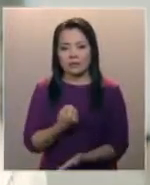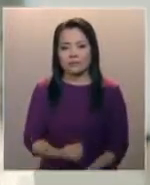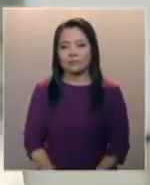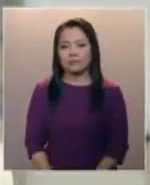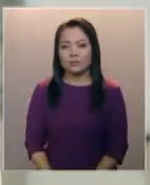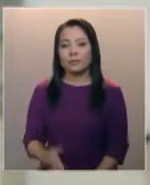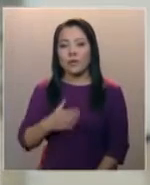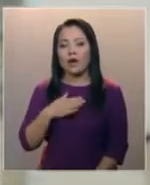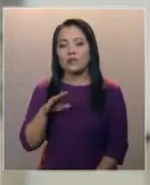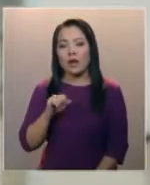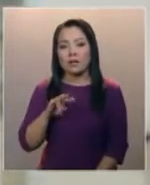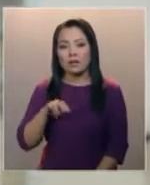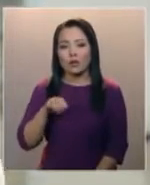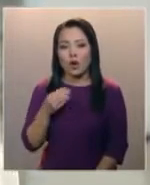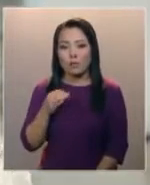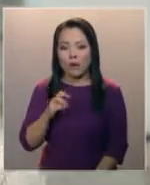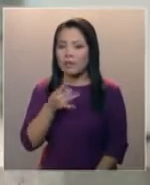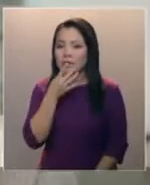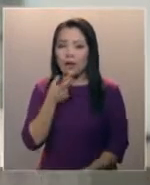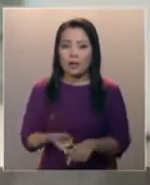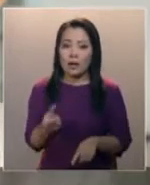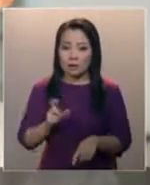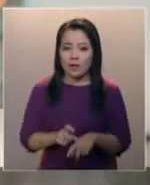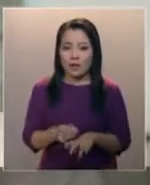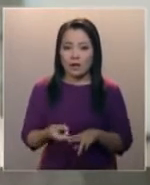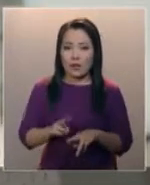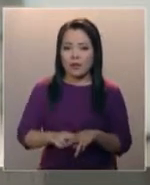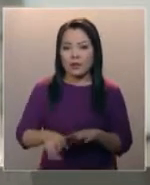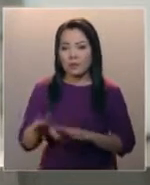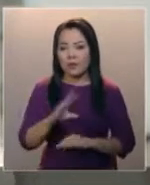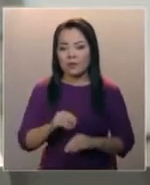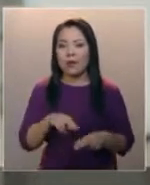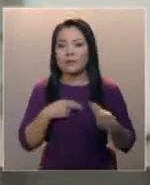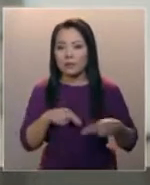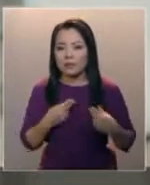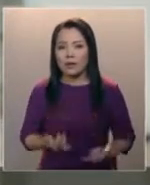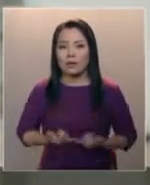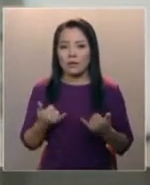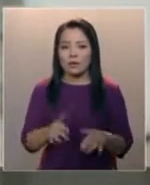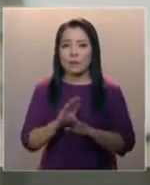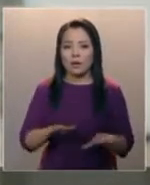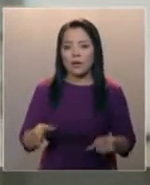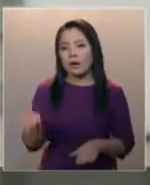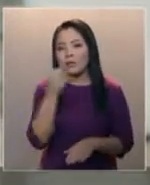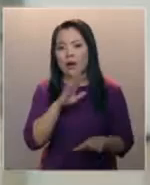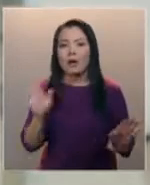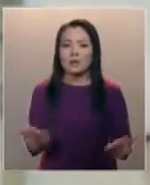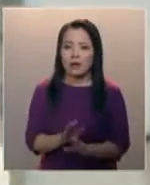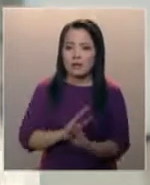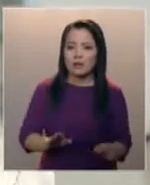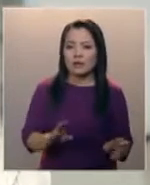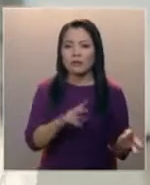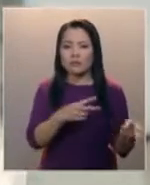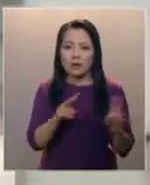Таңшолпан өте қатты ұнады, себебі ояқта менен де күшті жақсы балалар болды, жақсы айтатын балалар да